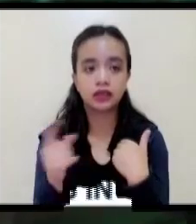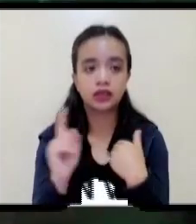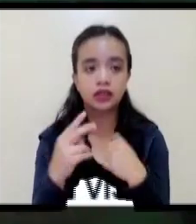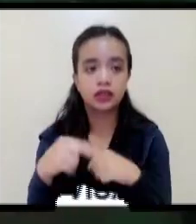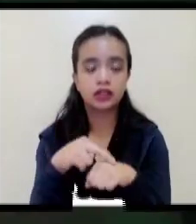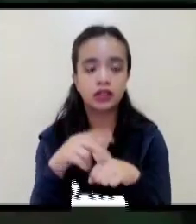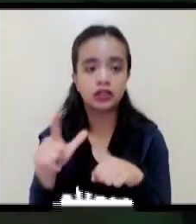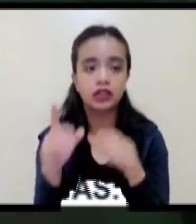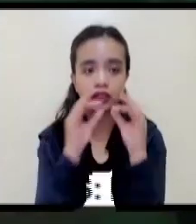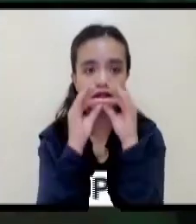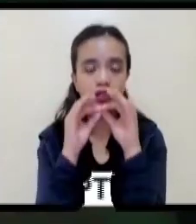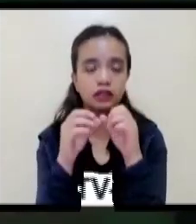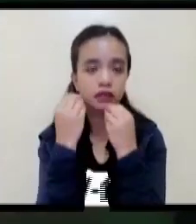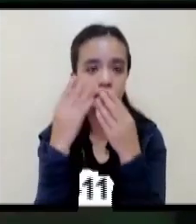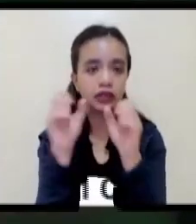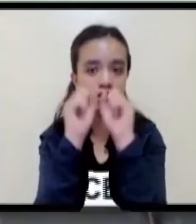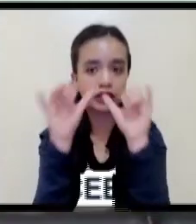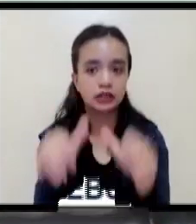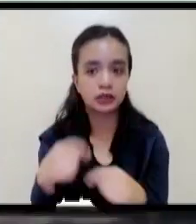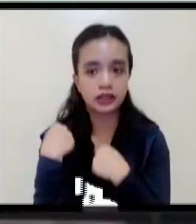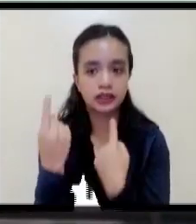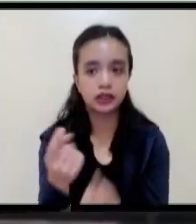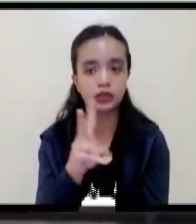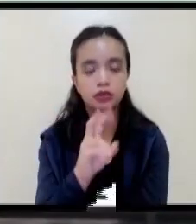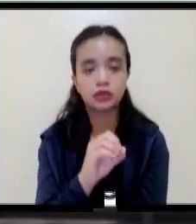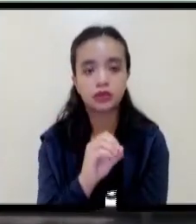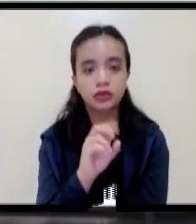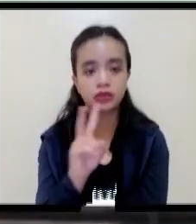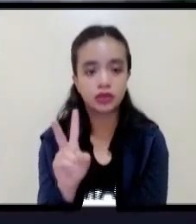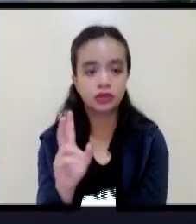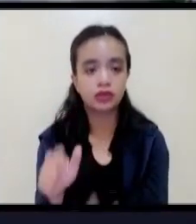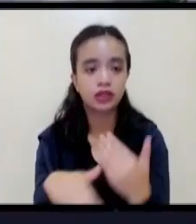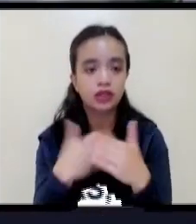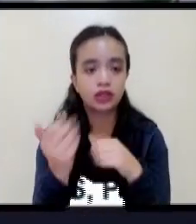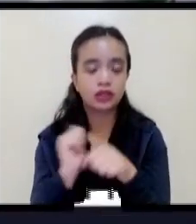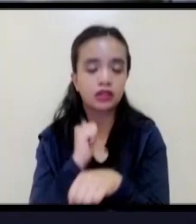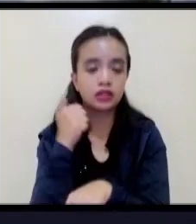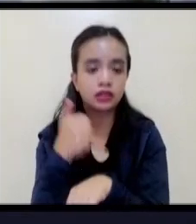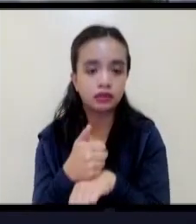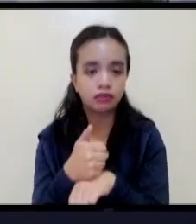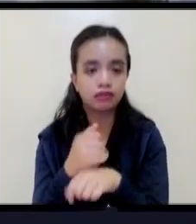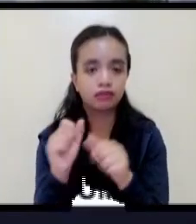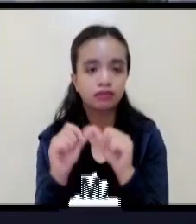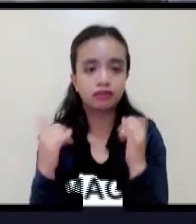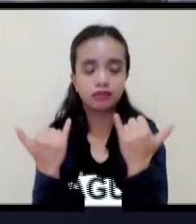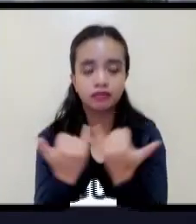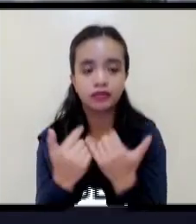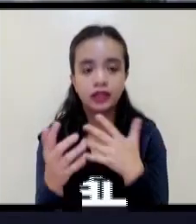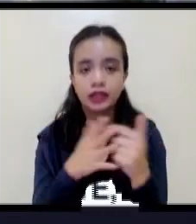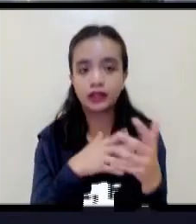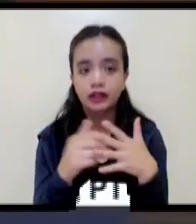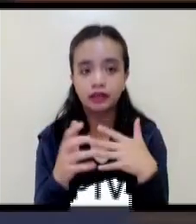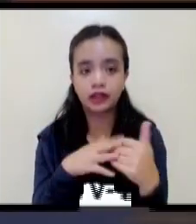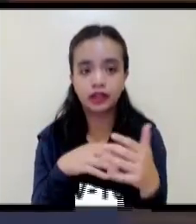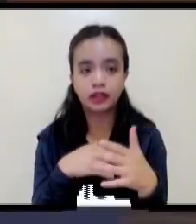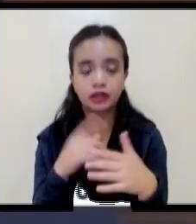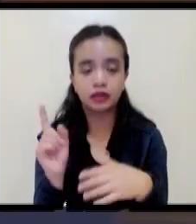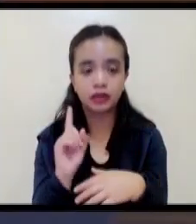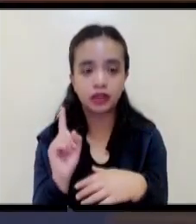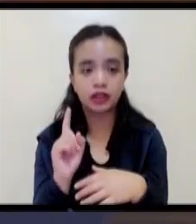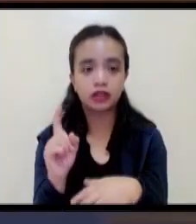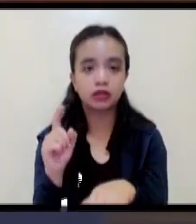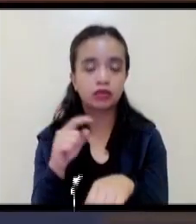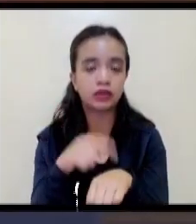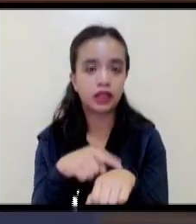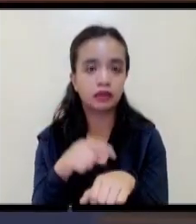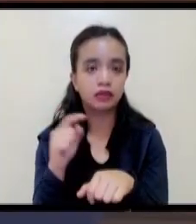noong 2002 kasabay ng pagkakatatag ng ahensya. Kahit nga raw sa narco list ng administrasyon ni Pangulong Rodrigo